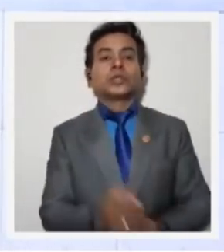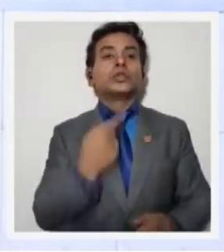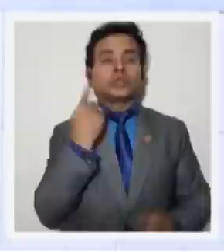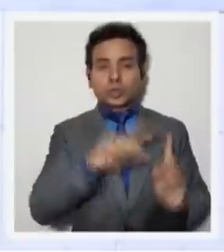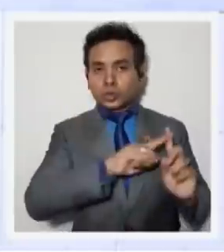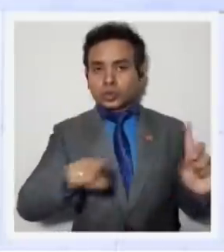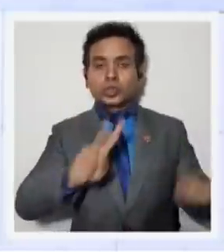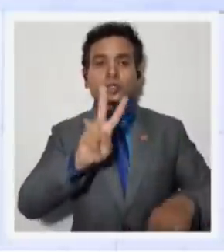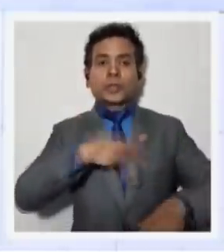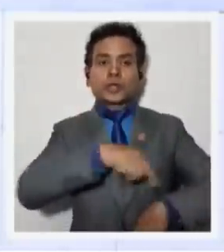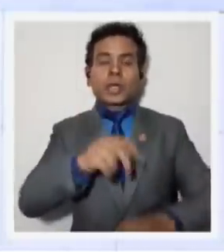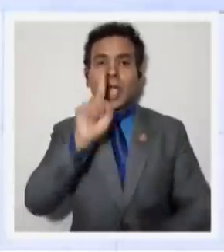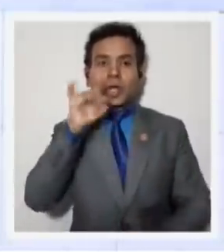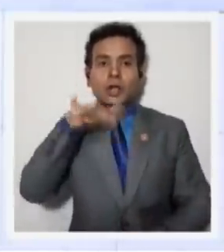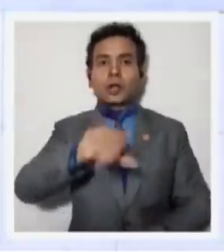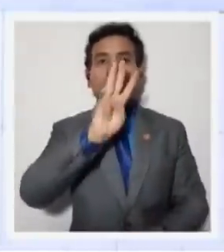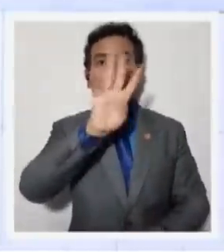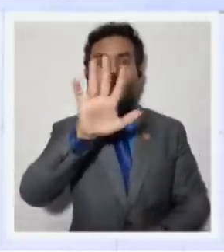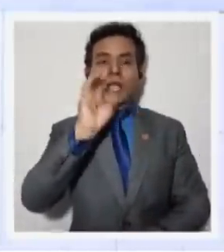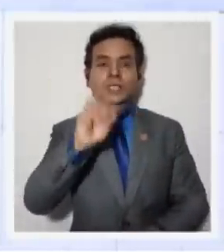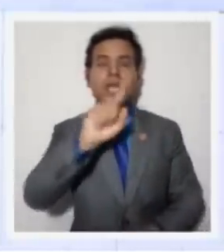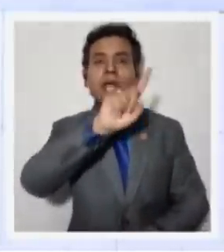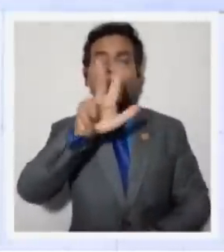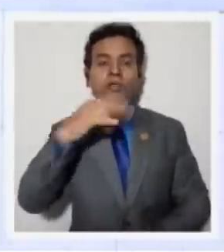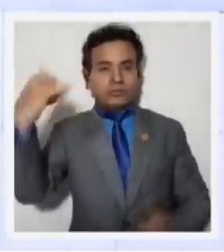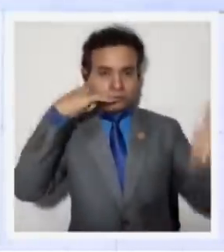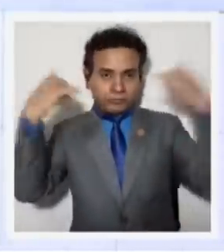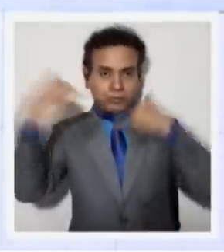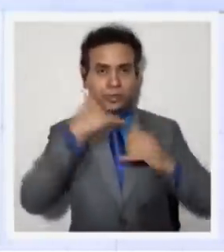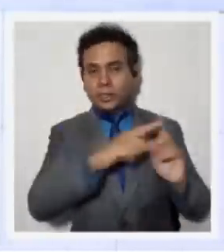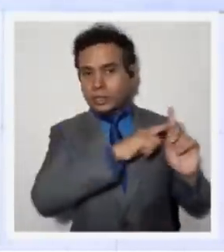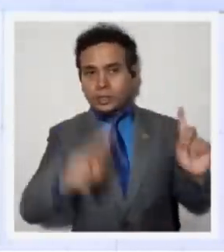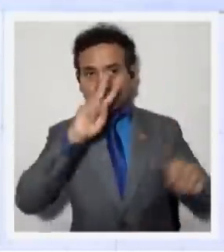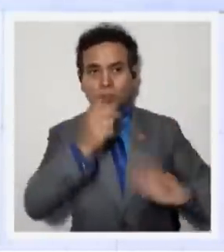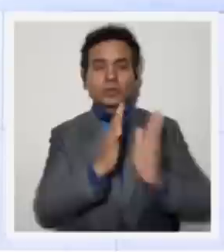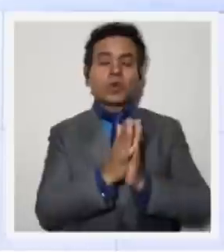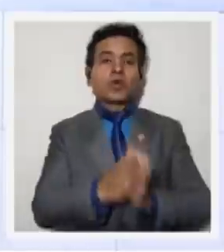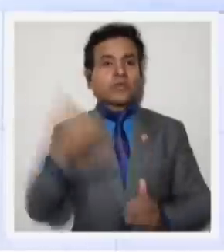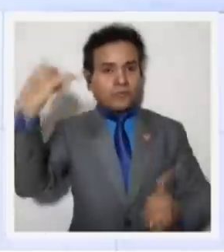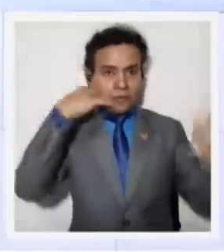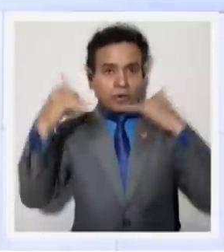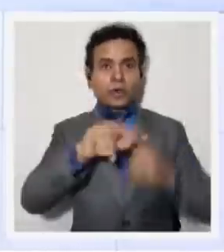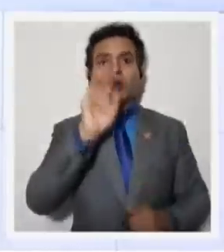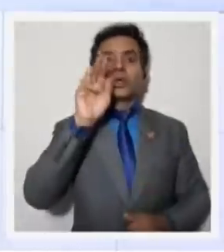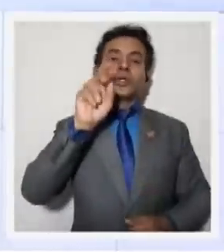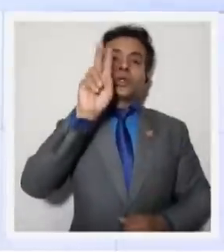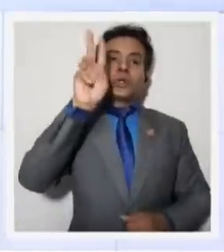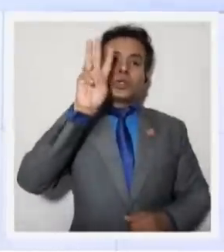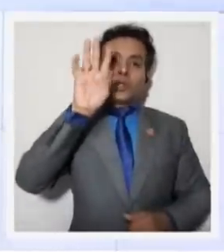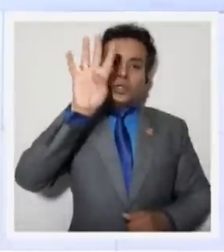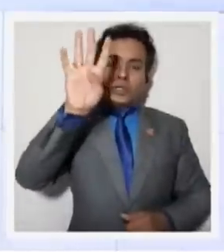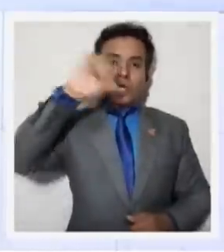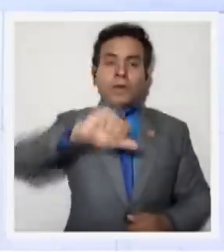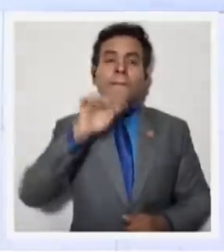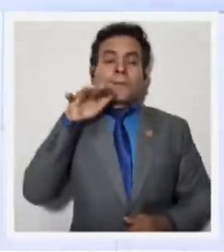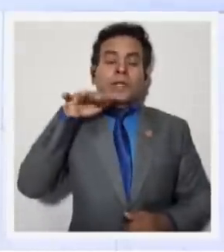আমাদের হটলাইনে স্বাস্থ্য পরামর্শ দেওয়ার প্রক্রিয়াও চলমান 24 ঘন্টায় ফোন কল গ্রহণ করা হয়েছে